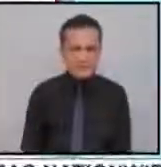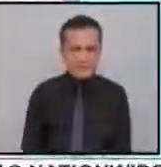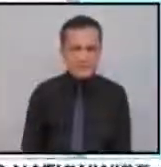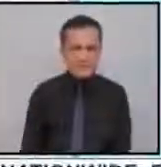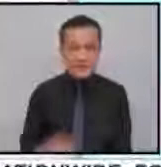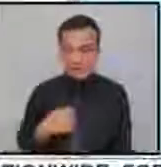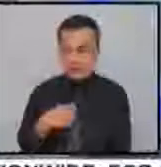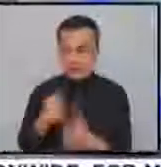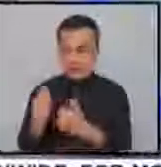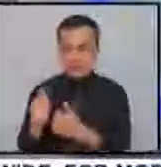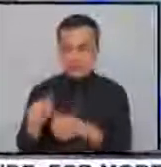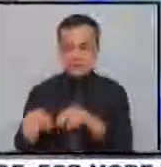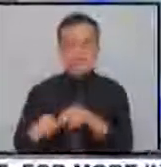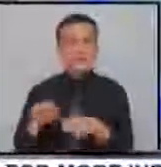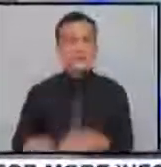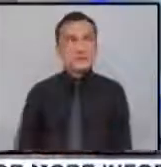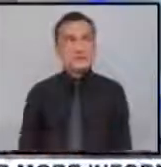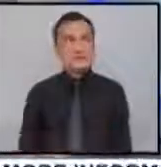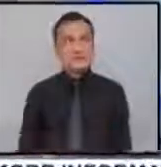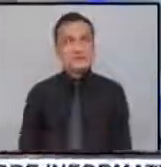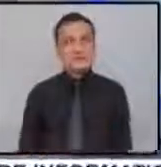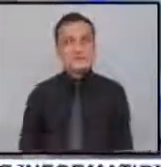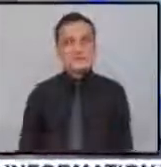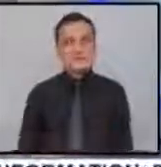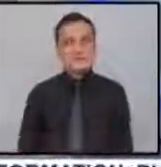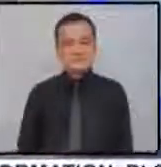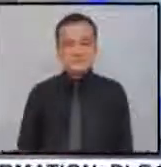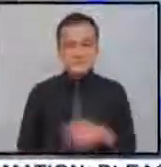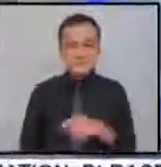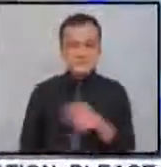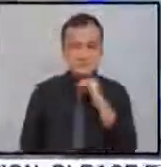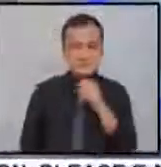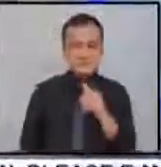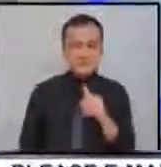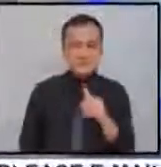tahanan. Kesa naman yung mga hindi sumusunod sa protocols, di ba? Okay.